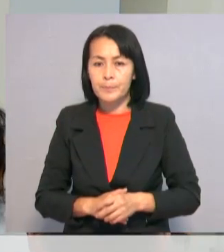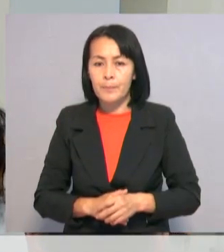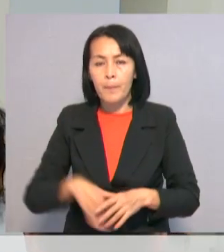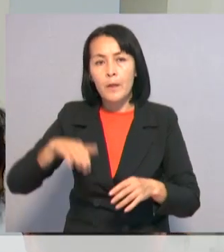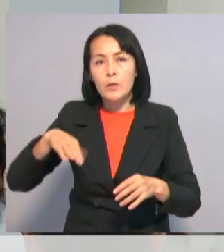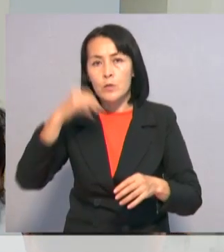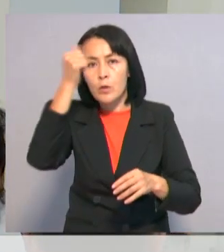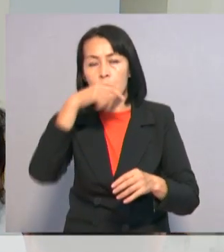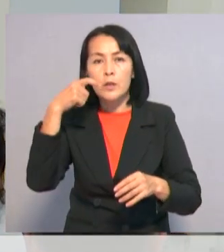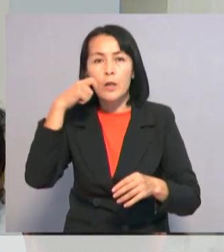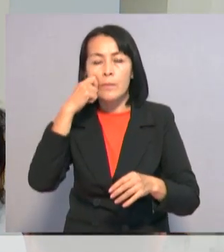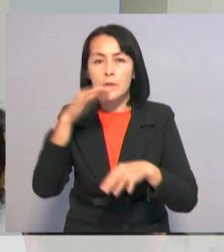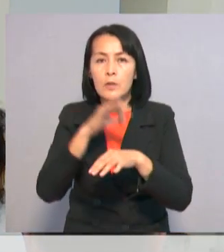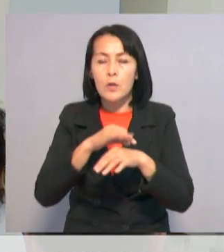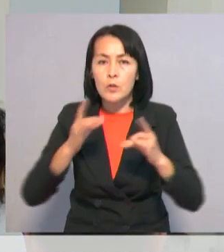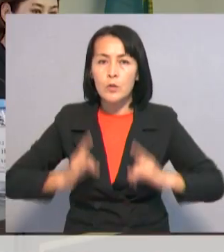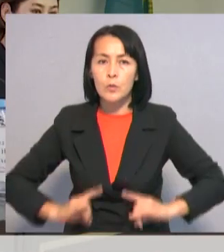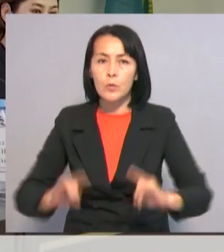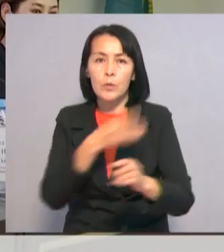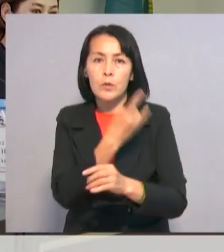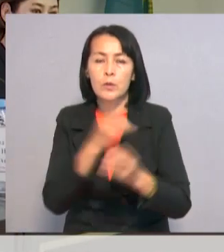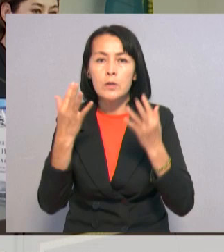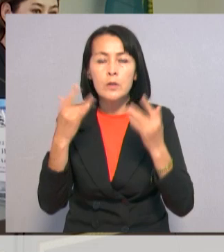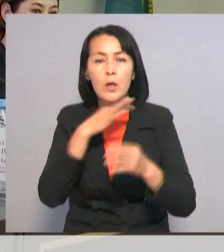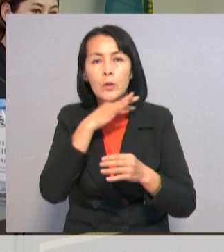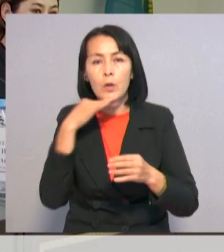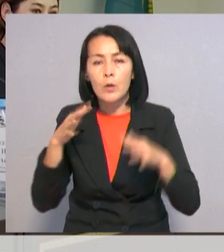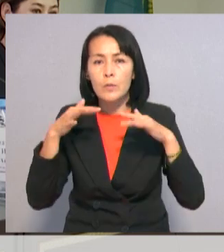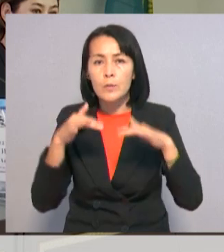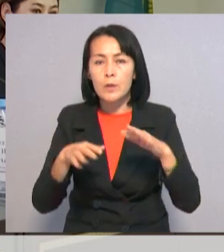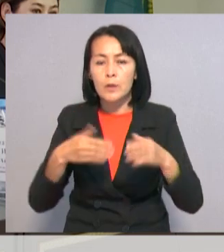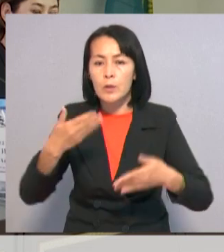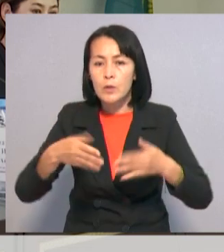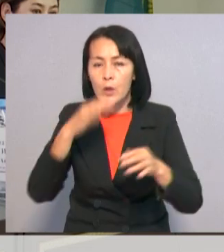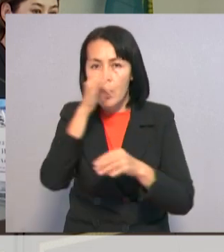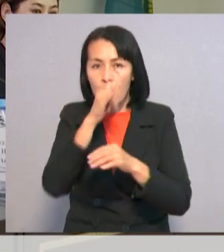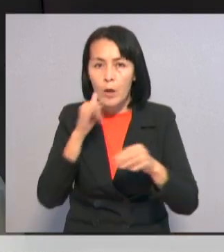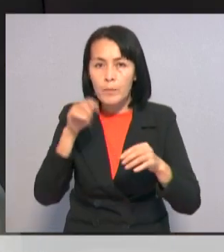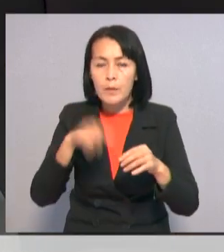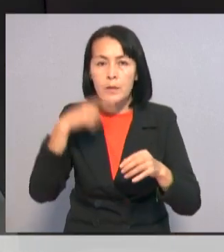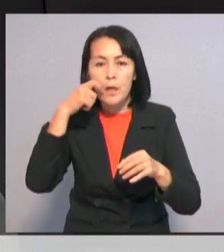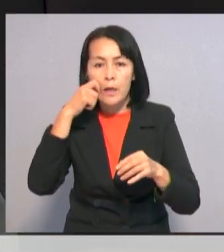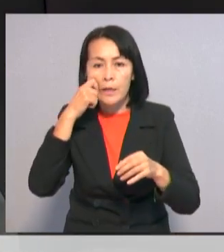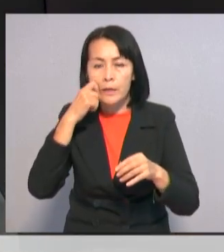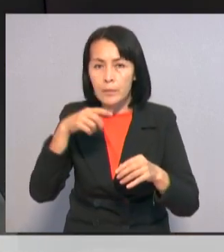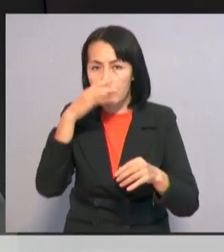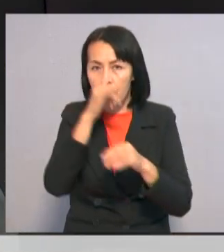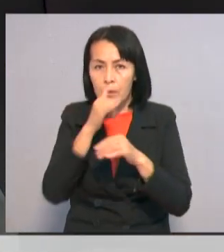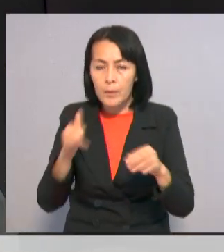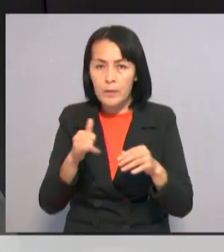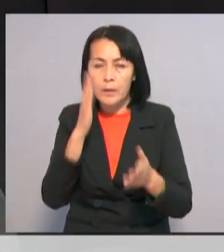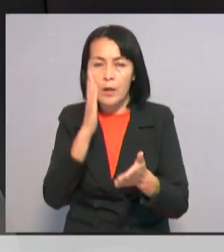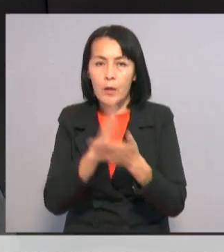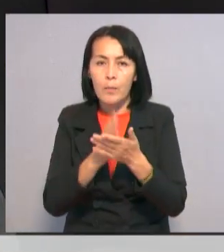Соңғы жылдары табан деформациясымен туылатын нәрестелердің саны артқан, салдарынан жүріп тұруы қиындап, тіпті аяқ киім кие алмайтын жағдайда